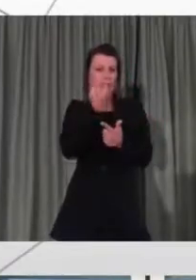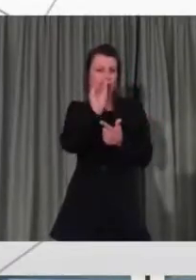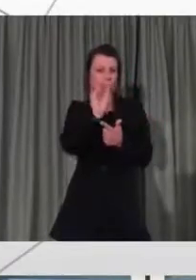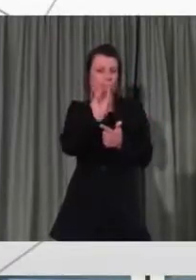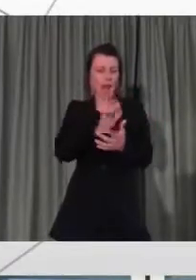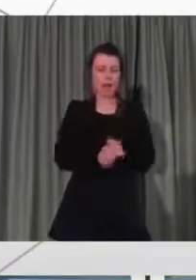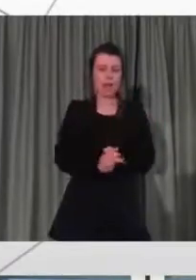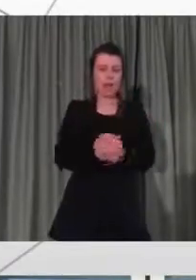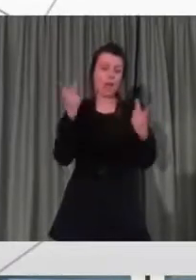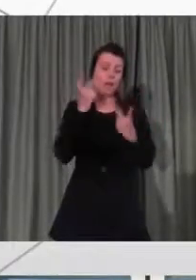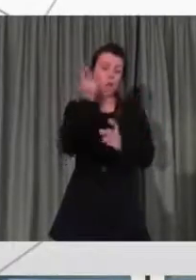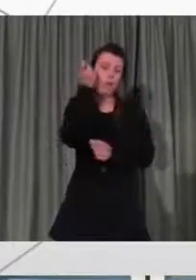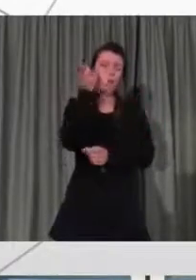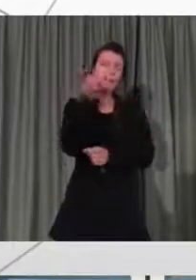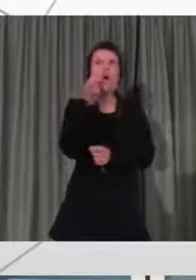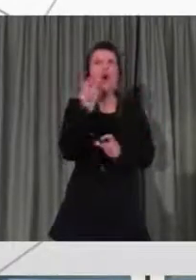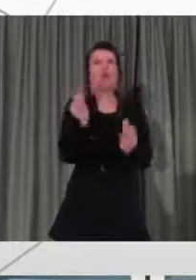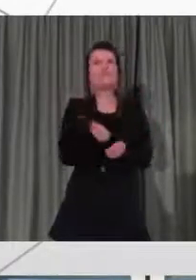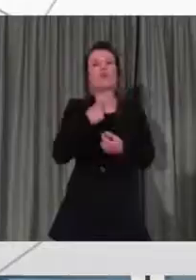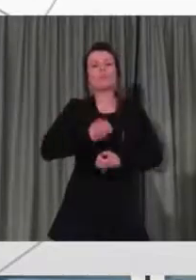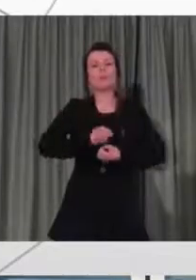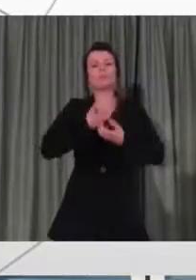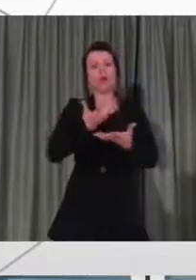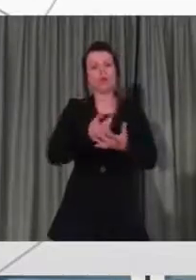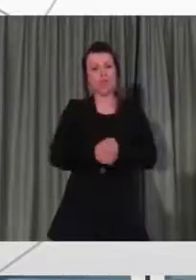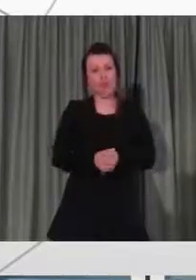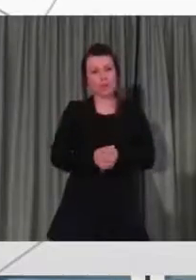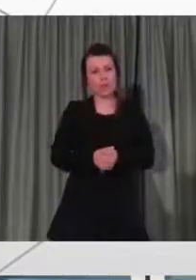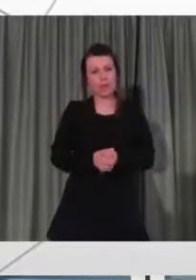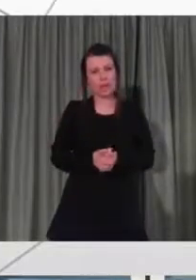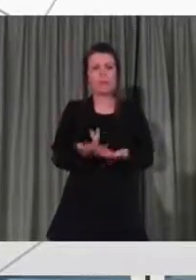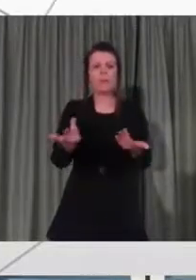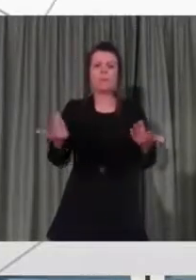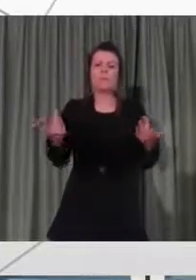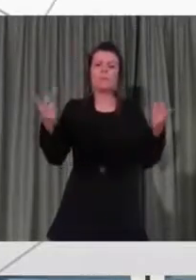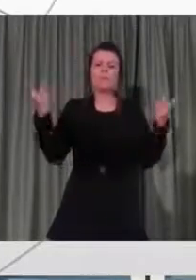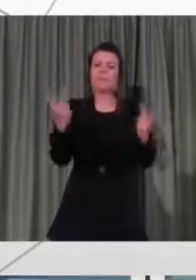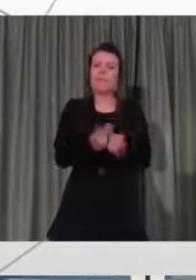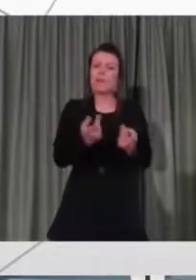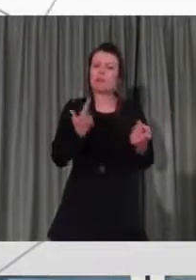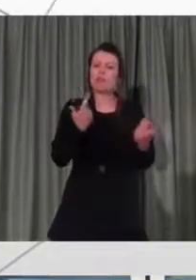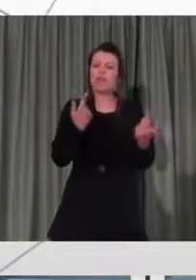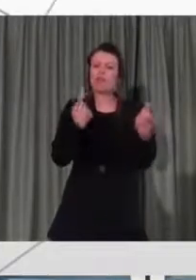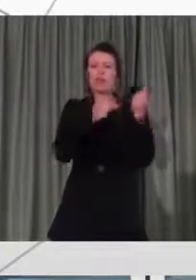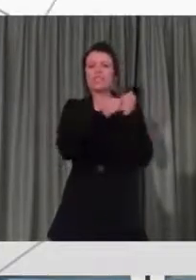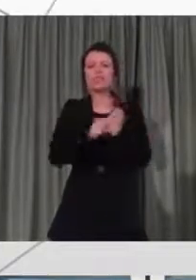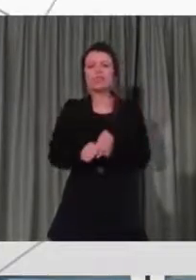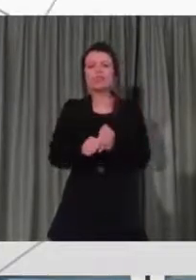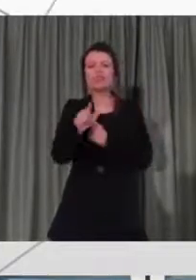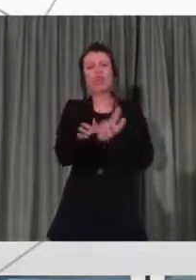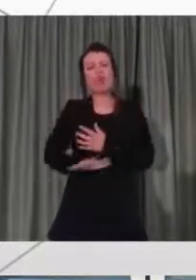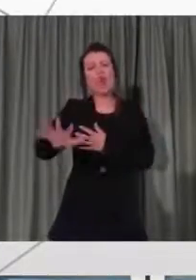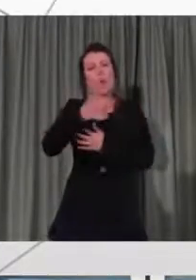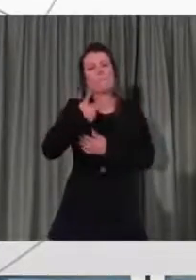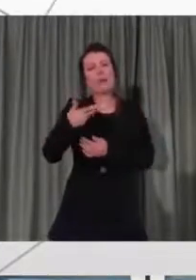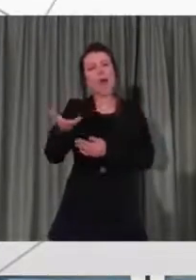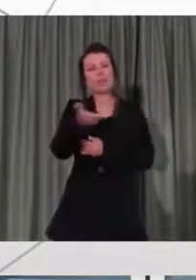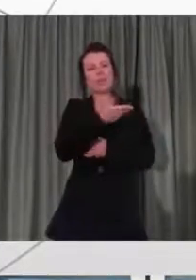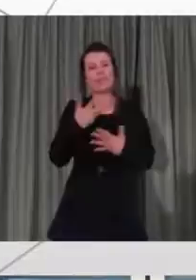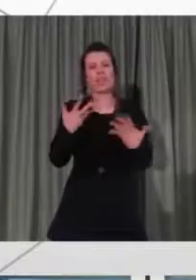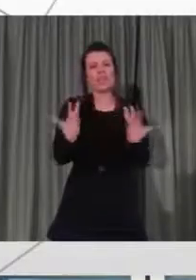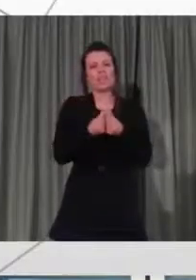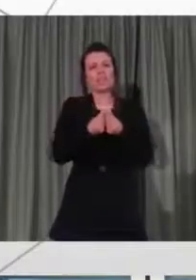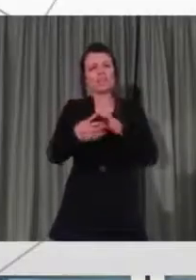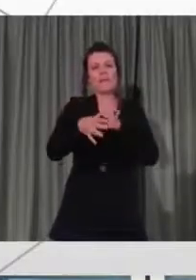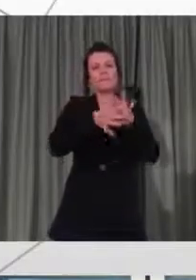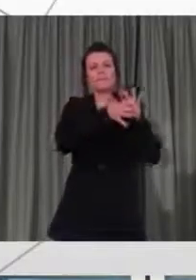Lombardia e di istituzioni lombarde che si stringono, si uniscono per cercare di fare squadra e superare